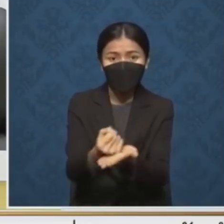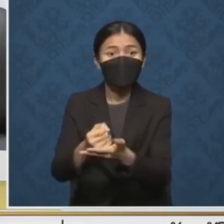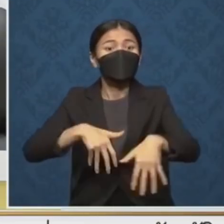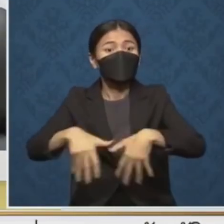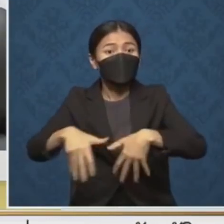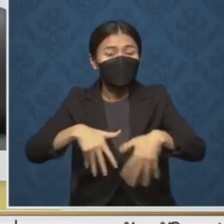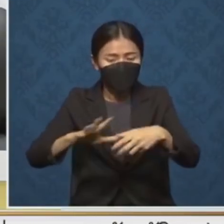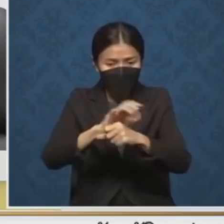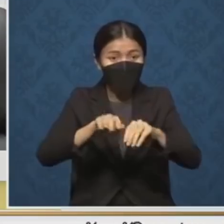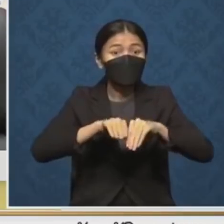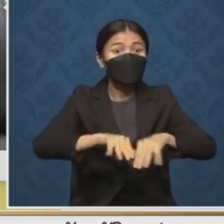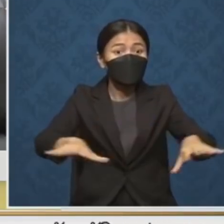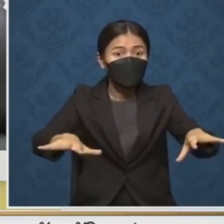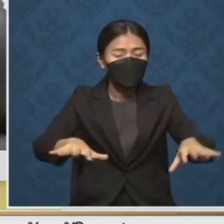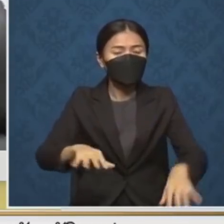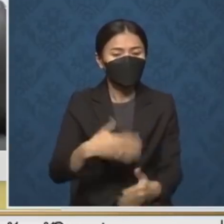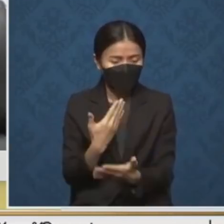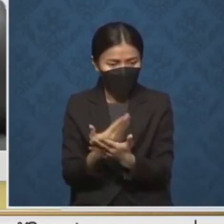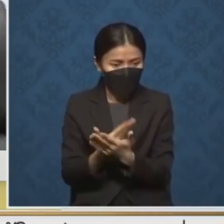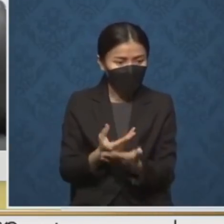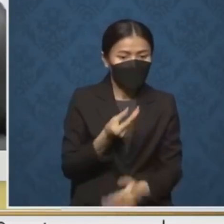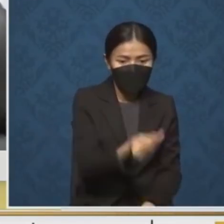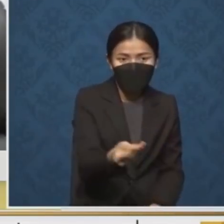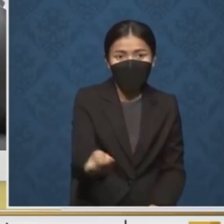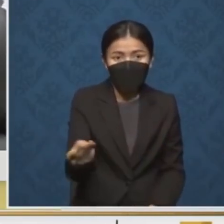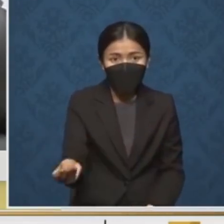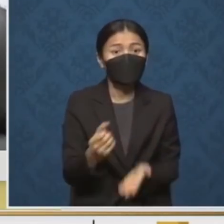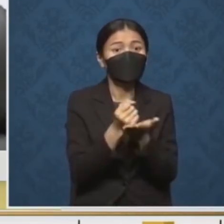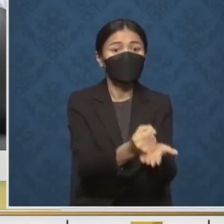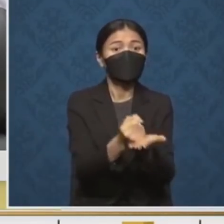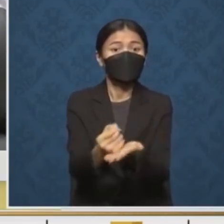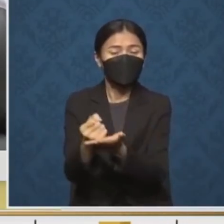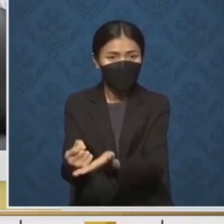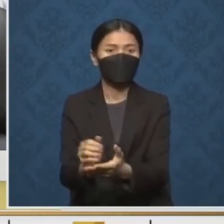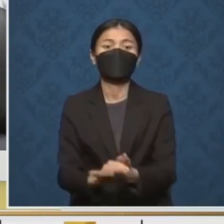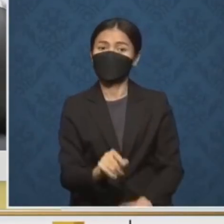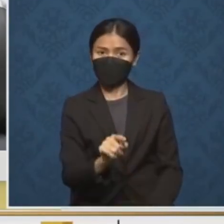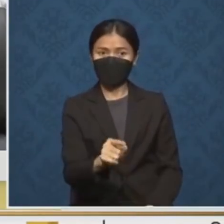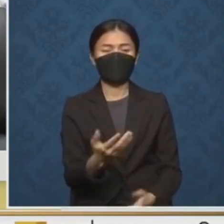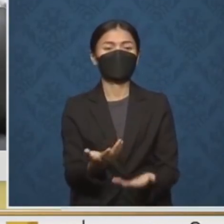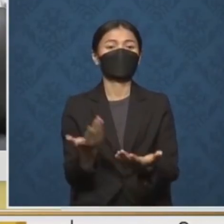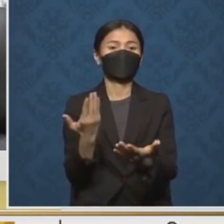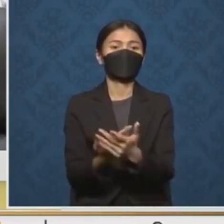การระบาดของโรคติดเชื้อไวรัสโคโรนา2019เพิ่มขึ้นมานะคะเป็นจำนวนเงิน